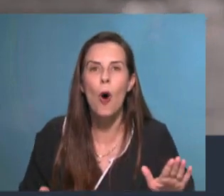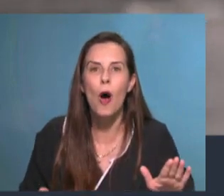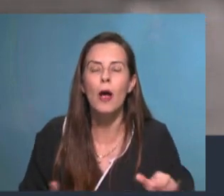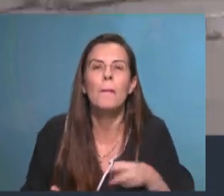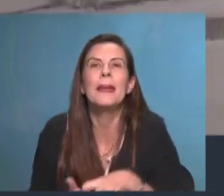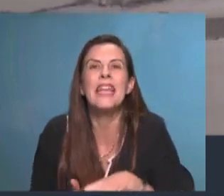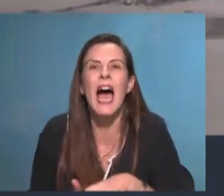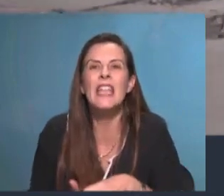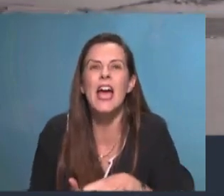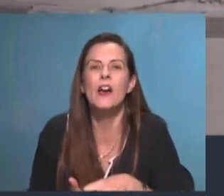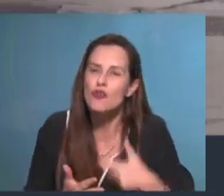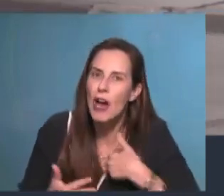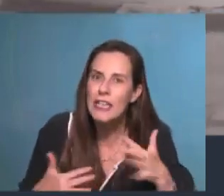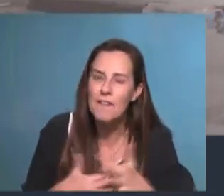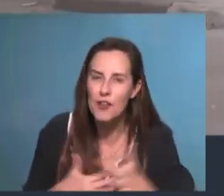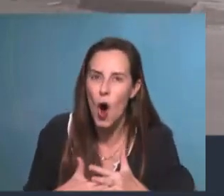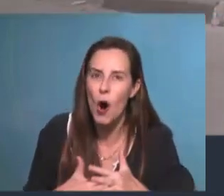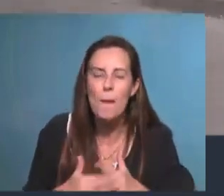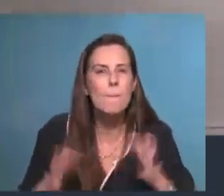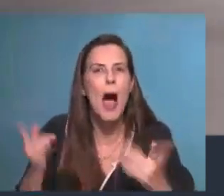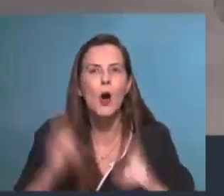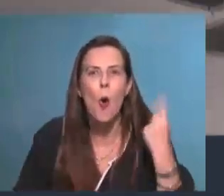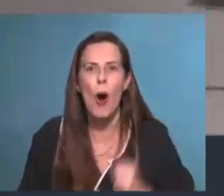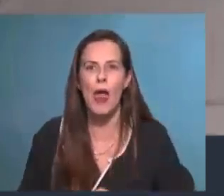מתחנן שאני אבדוק מה קורה איתו.